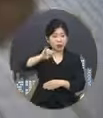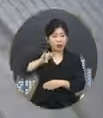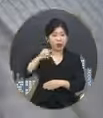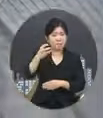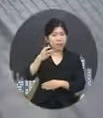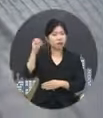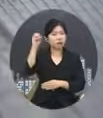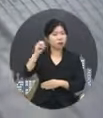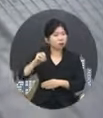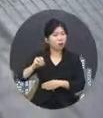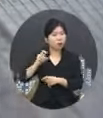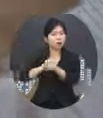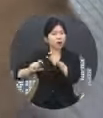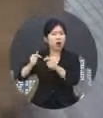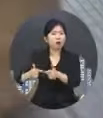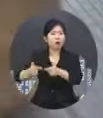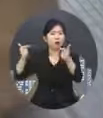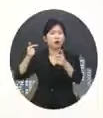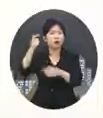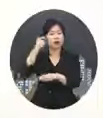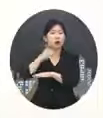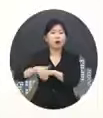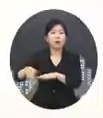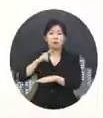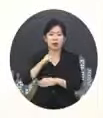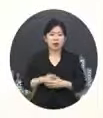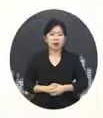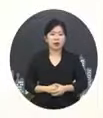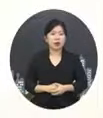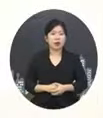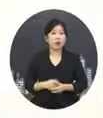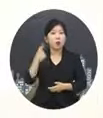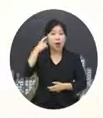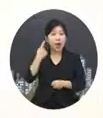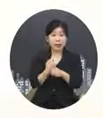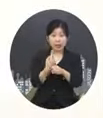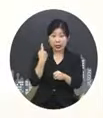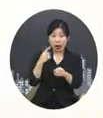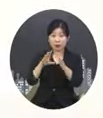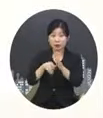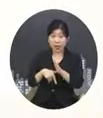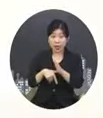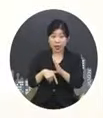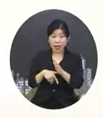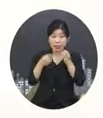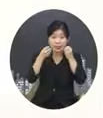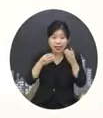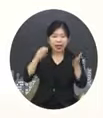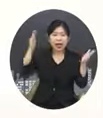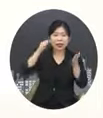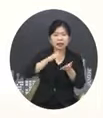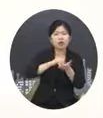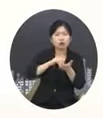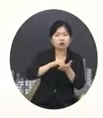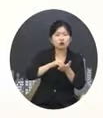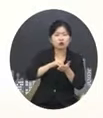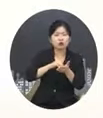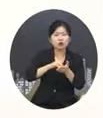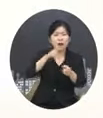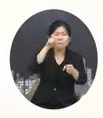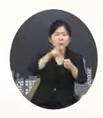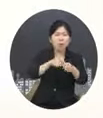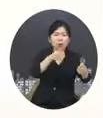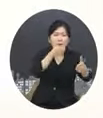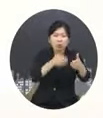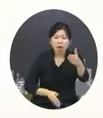이상으로 됩니다 작년에 미충원 인원이 많이 생기다 보니까 수시모집 인원은 좀 느리고 그리고